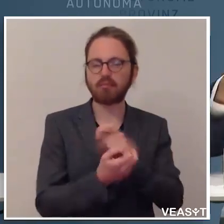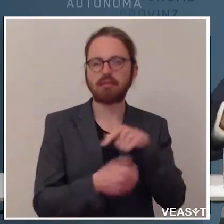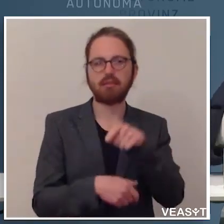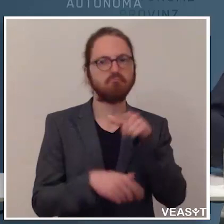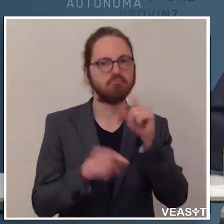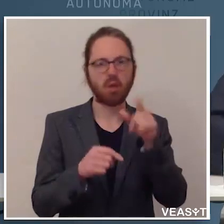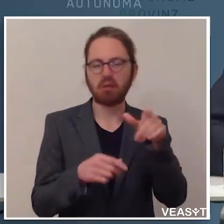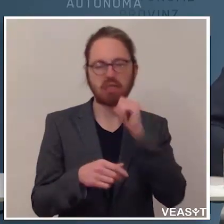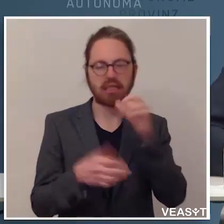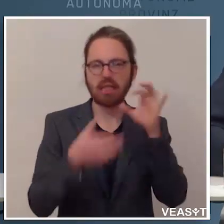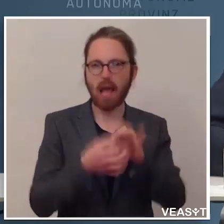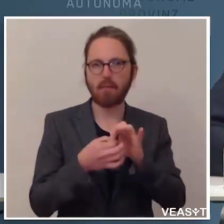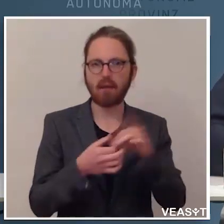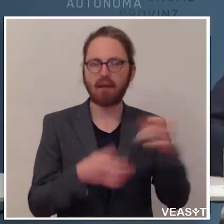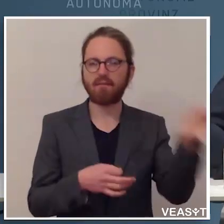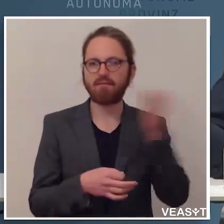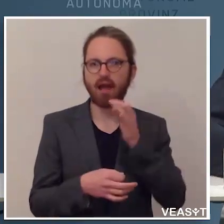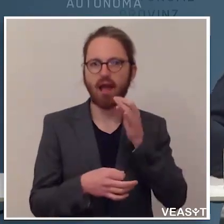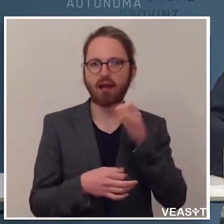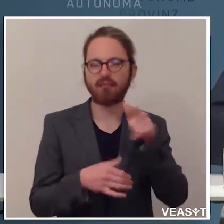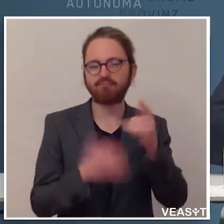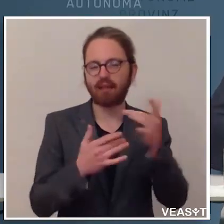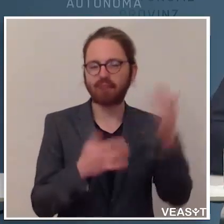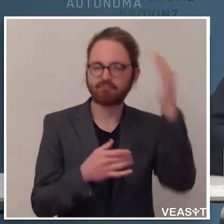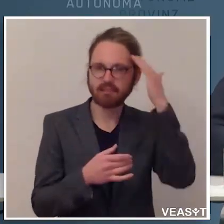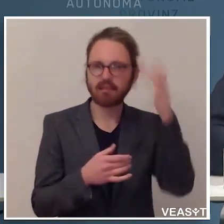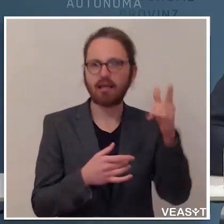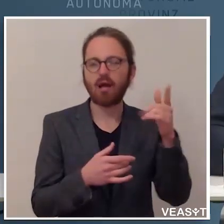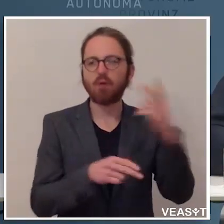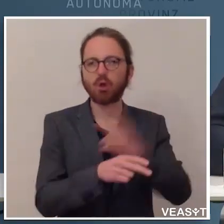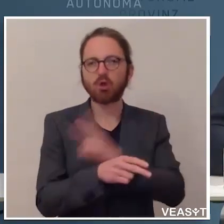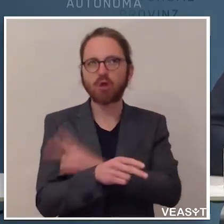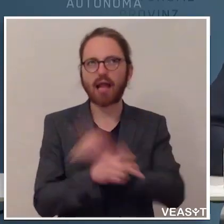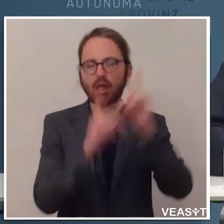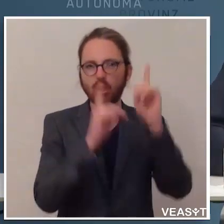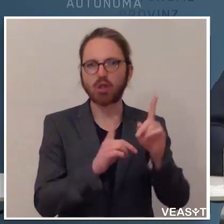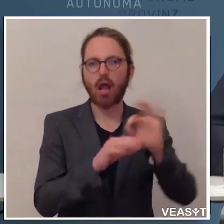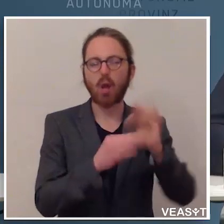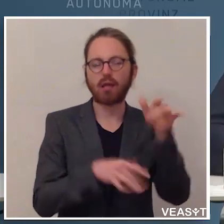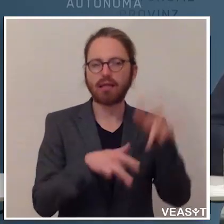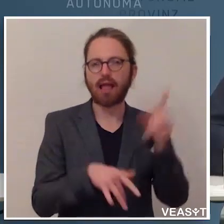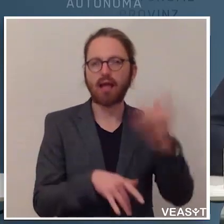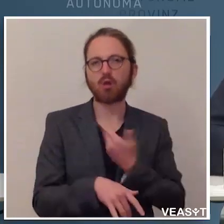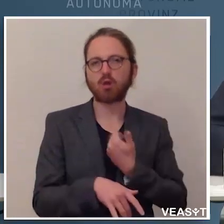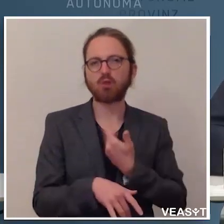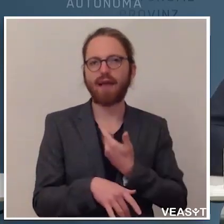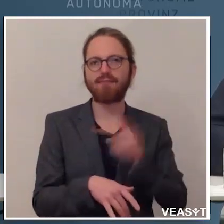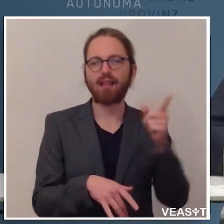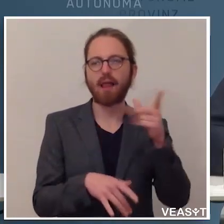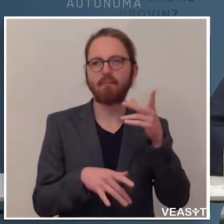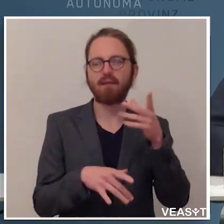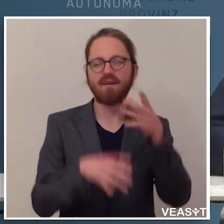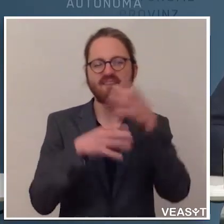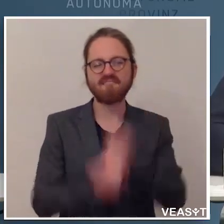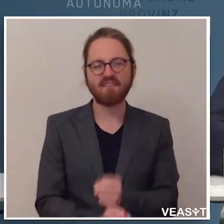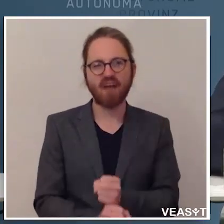auf staatlicher Stelle oder irgendwo Zweifel an der Verfassungsmäßigkeit der Landesnorm erhoben werden. Solange der